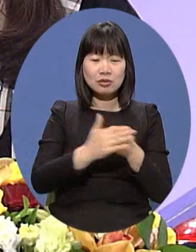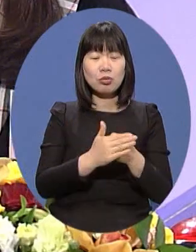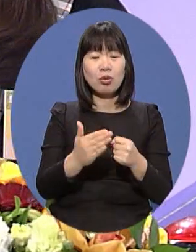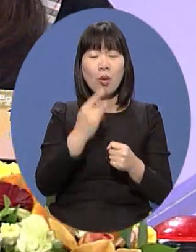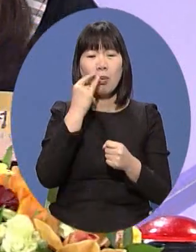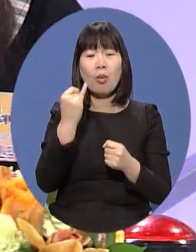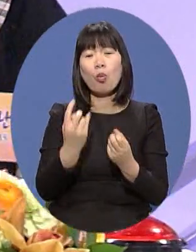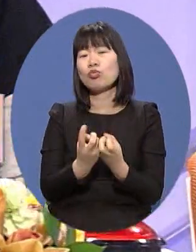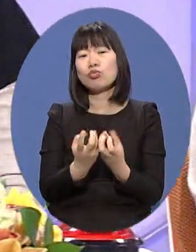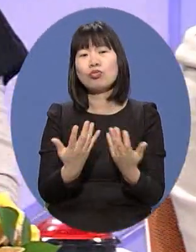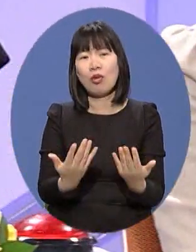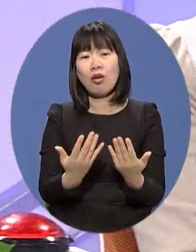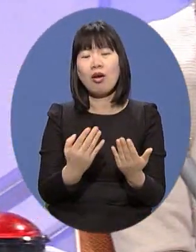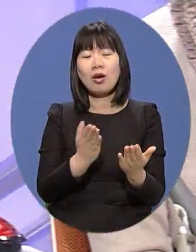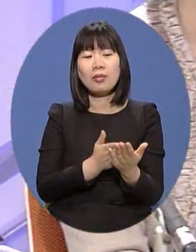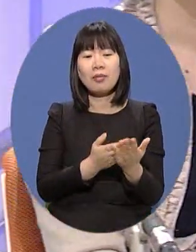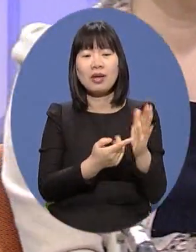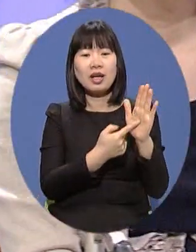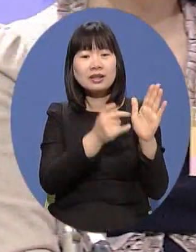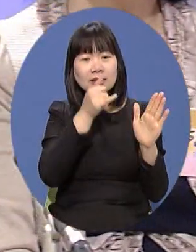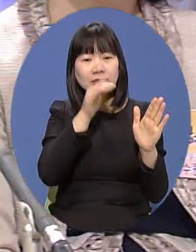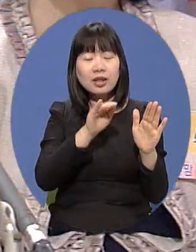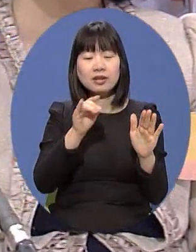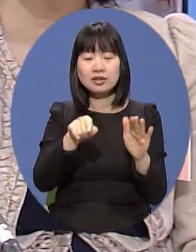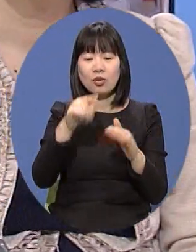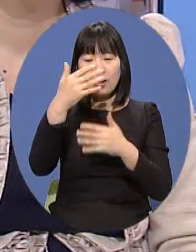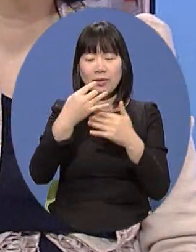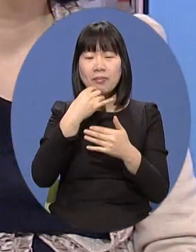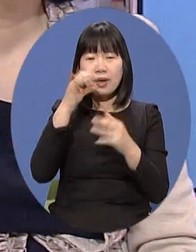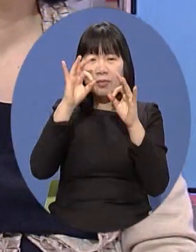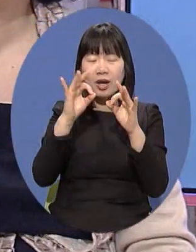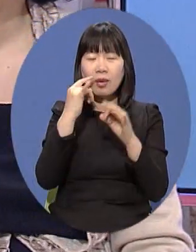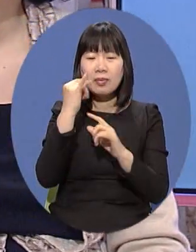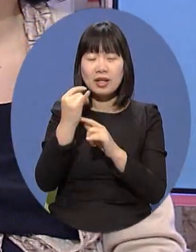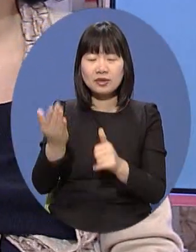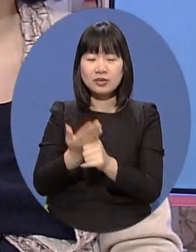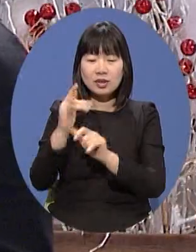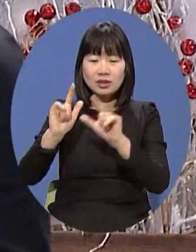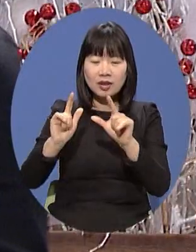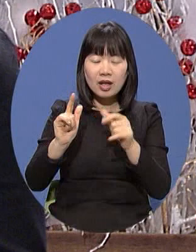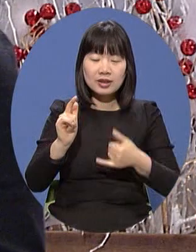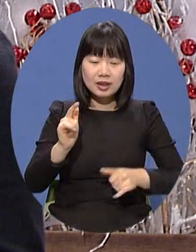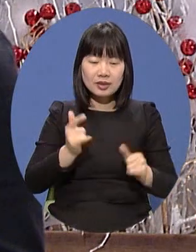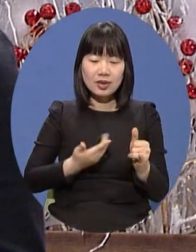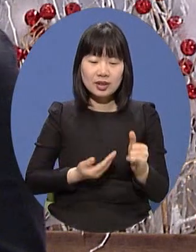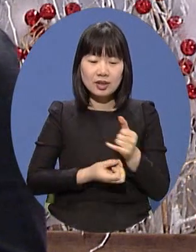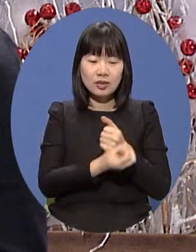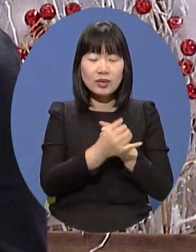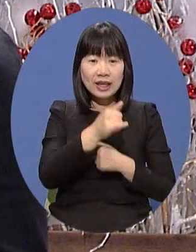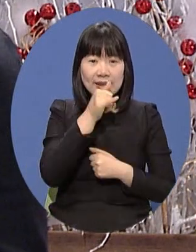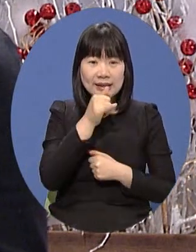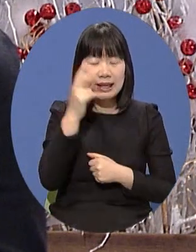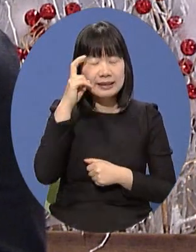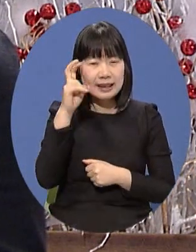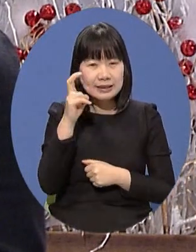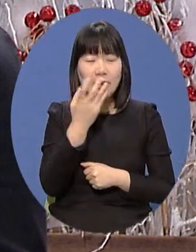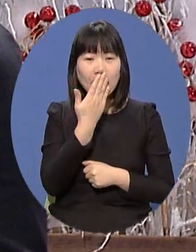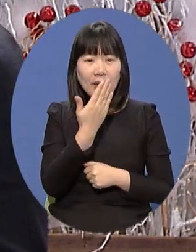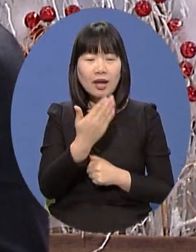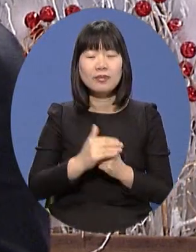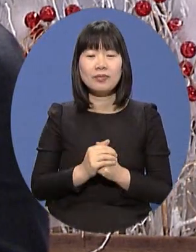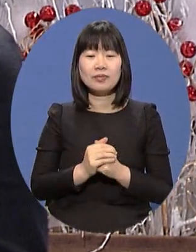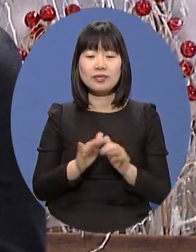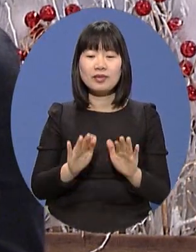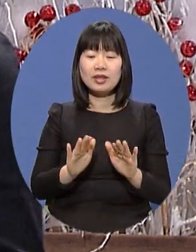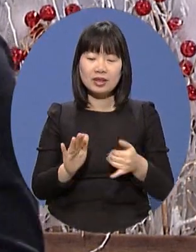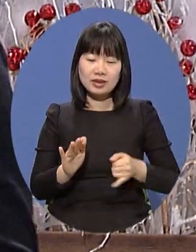이렇게 항변하실 수도 있는데요. 물론 어쨌든 저 화면만 보면 엄마의 양육 태도가 아이한테 영향을 미치겠다 이렇게 우리가 예상할 수는 있죠. 근데